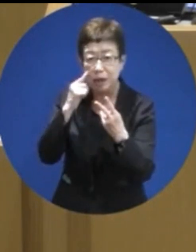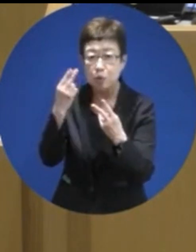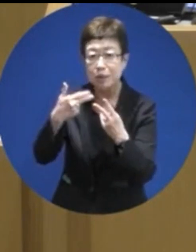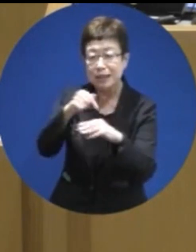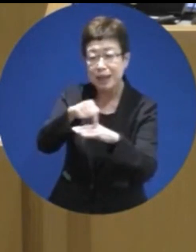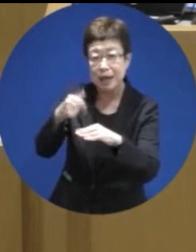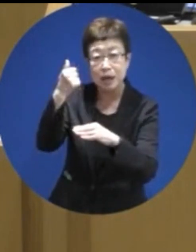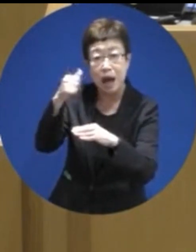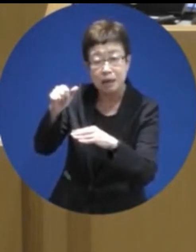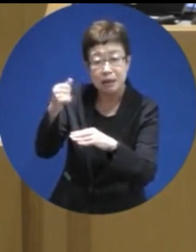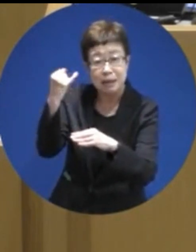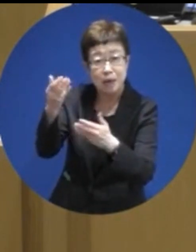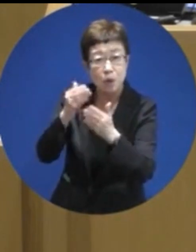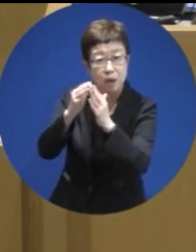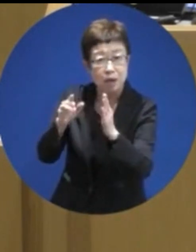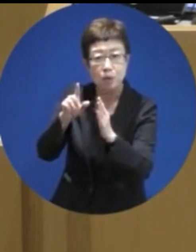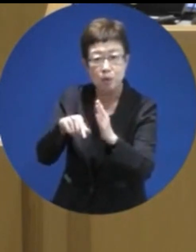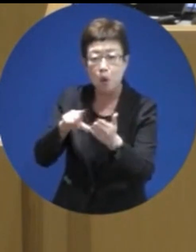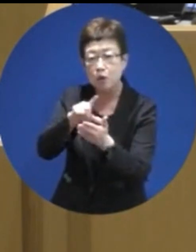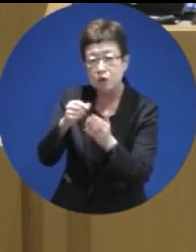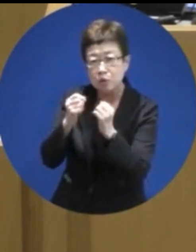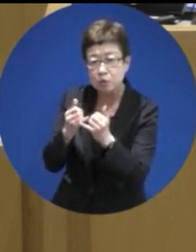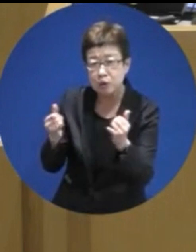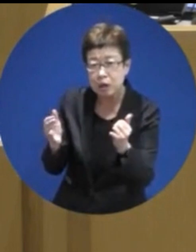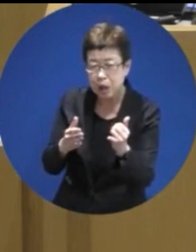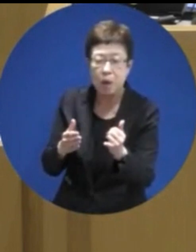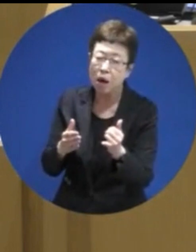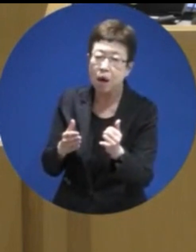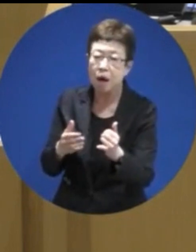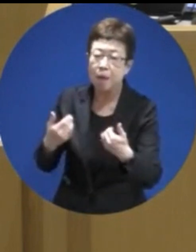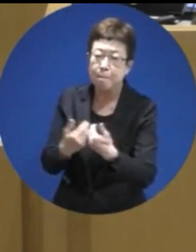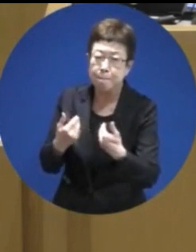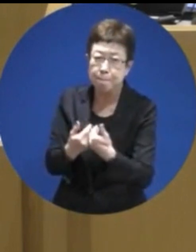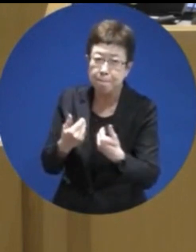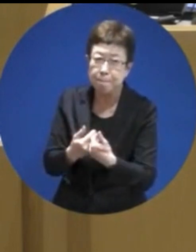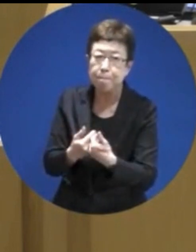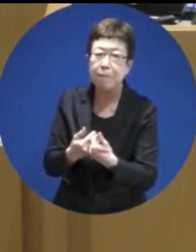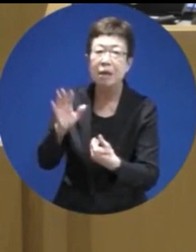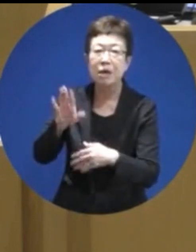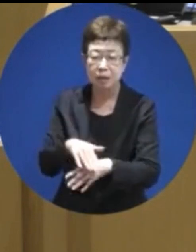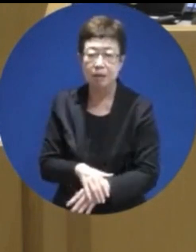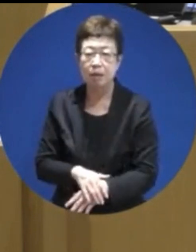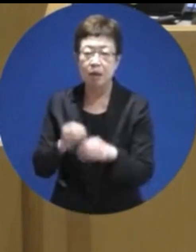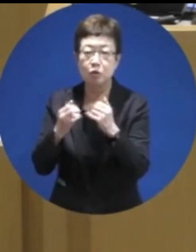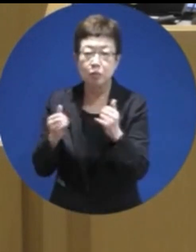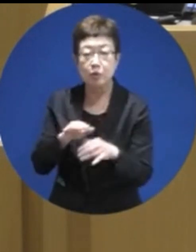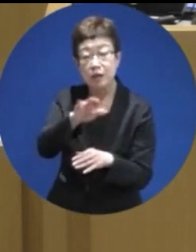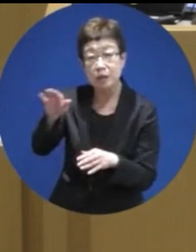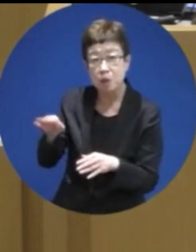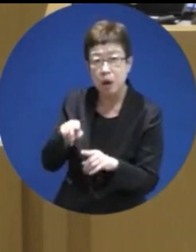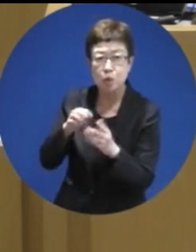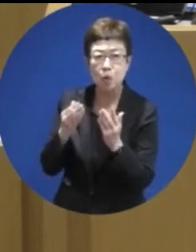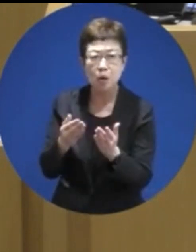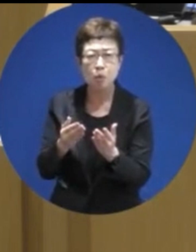計画案意見交換会でも地域の住民からは強い反対の声が上がりました。住民の方は